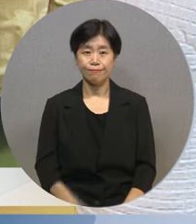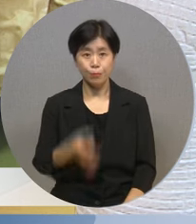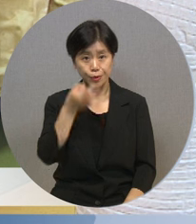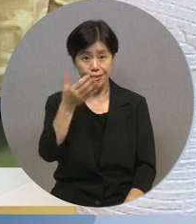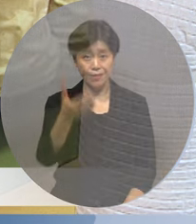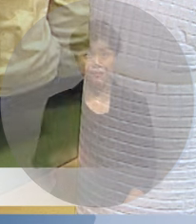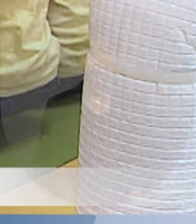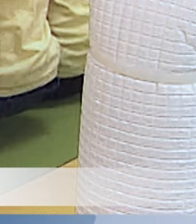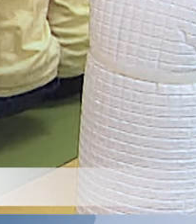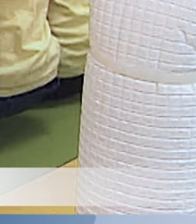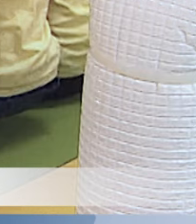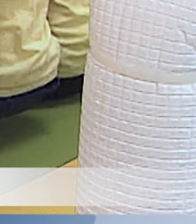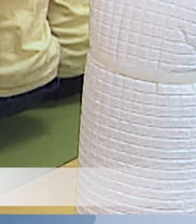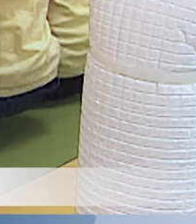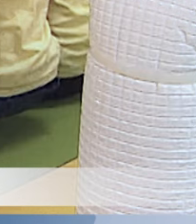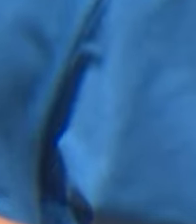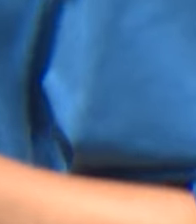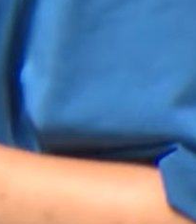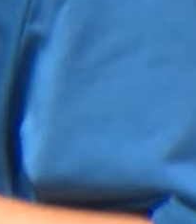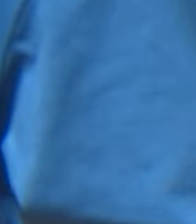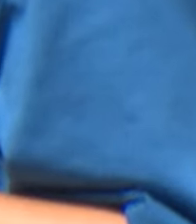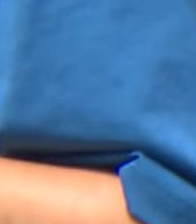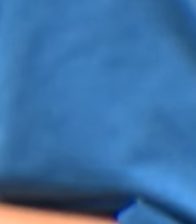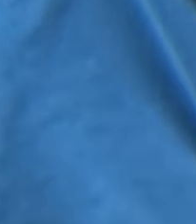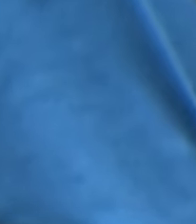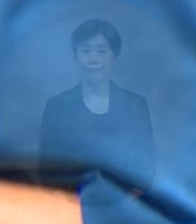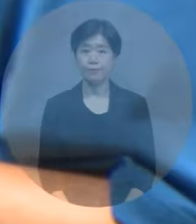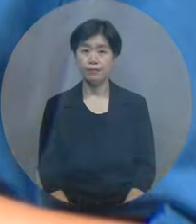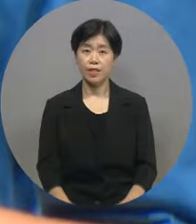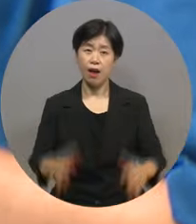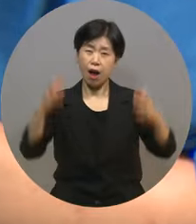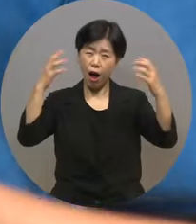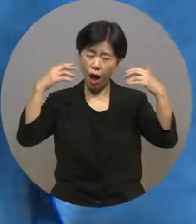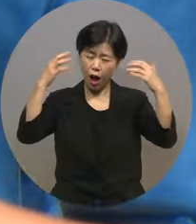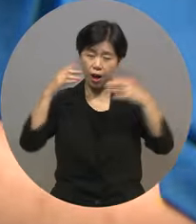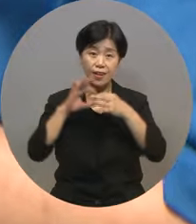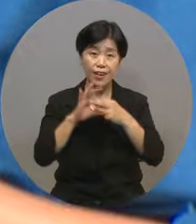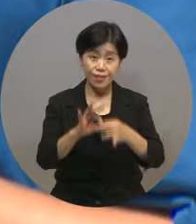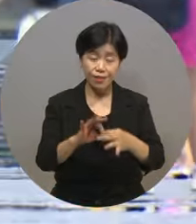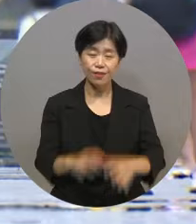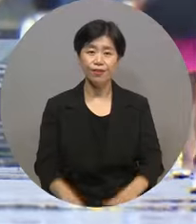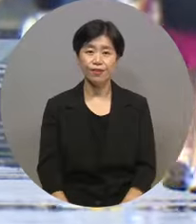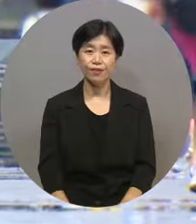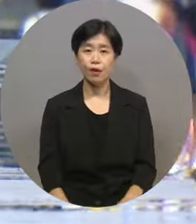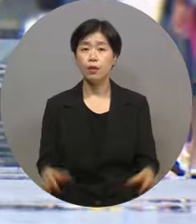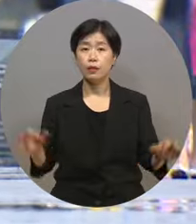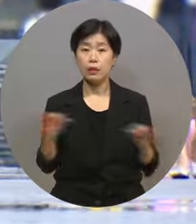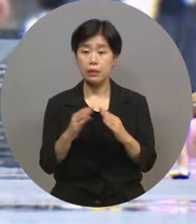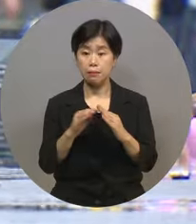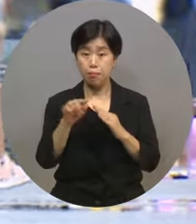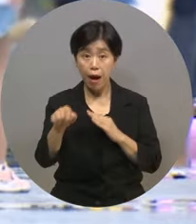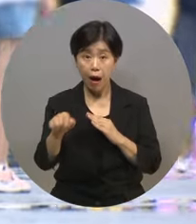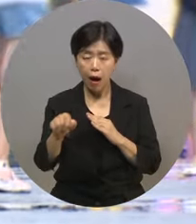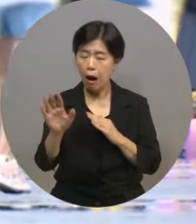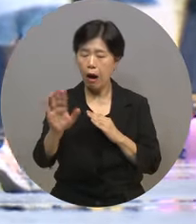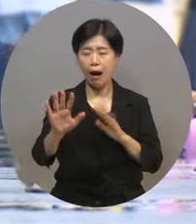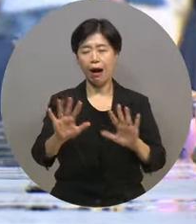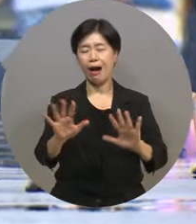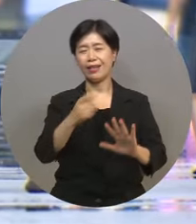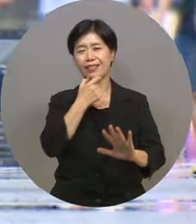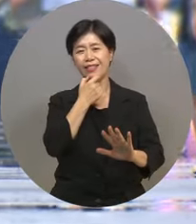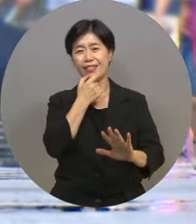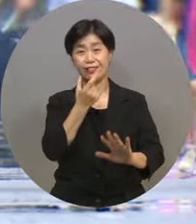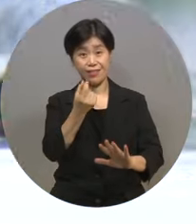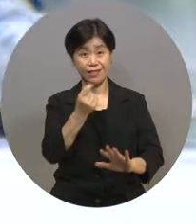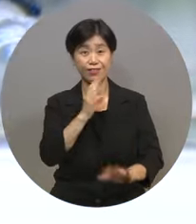기자가 전해드립니다 무더위가 이어지는 요즘깐 밖을 나가는 것에도 어려움을 겪는